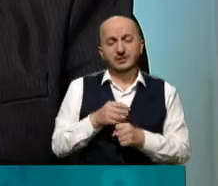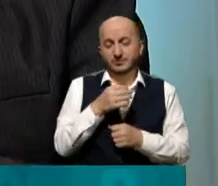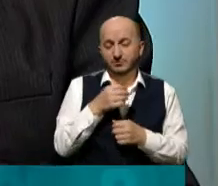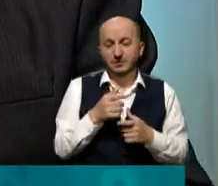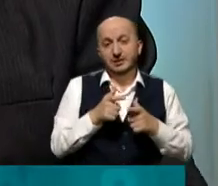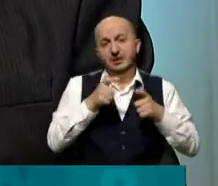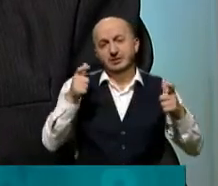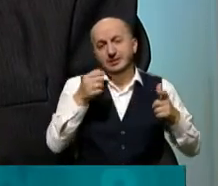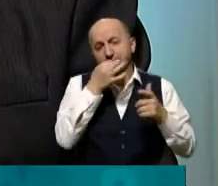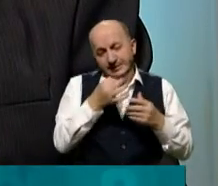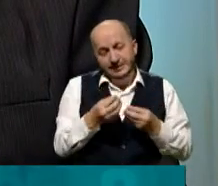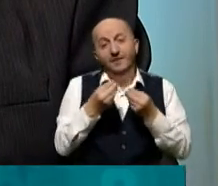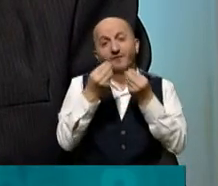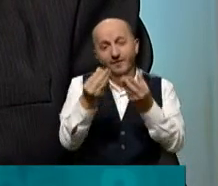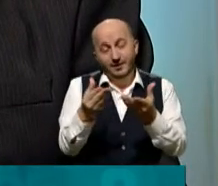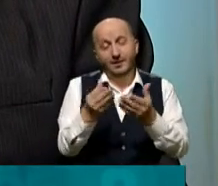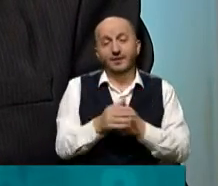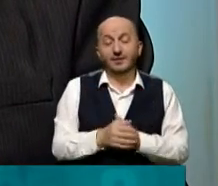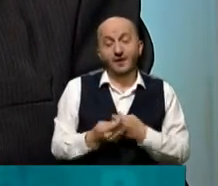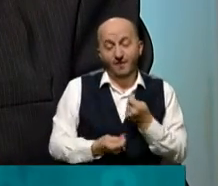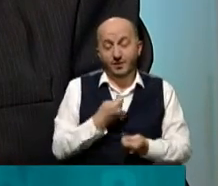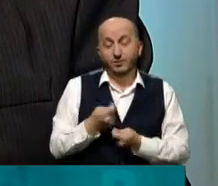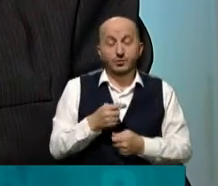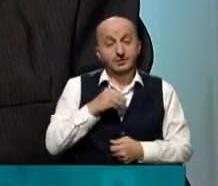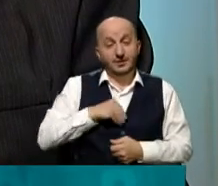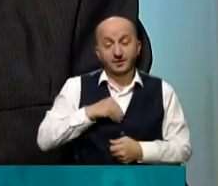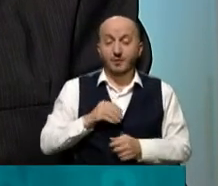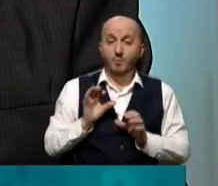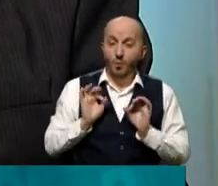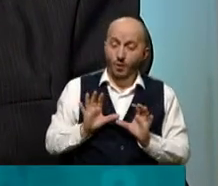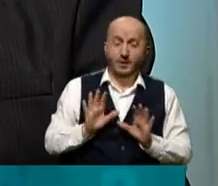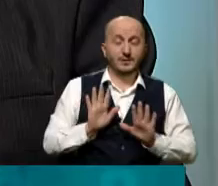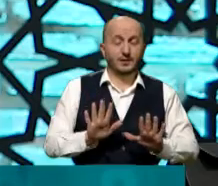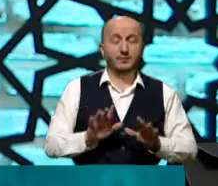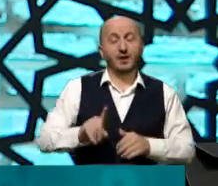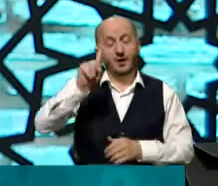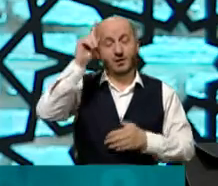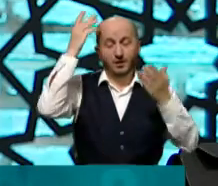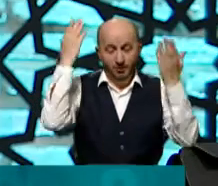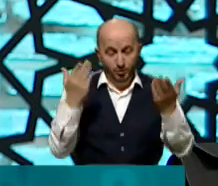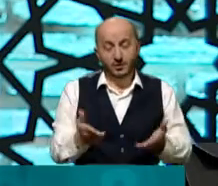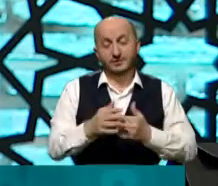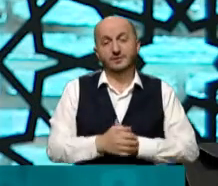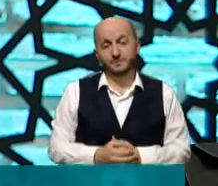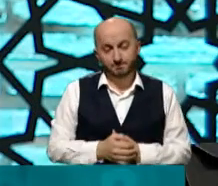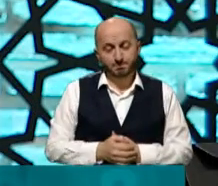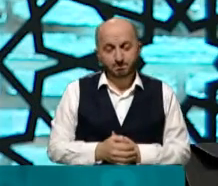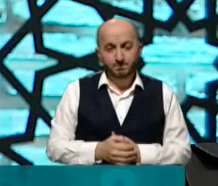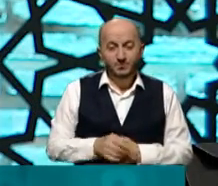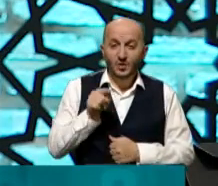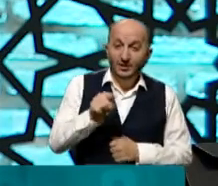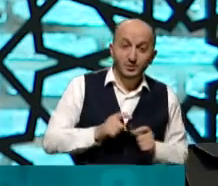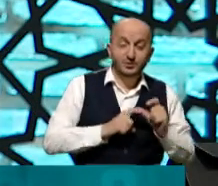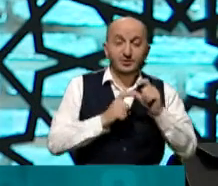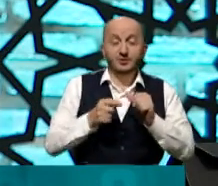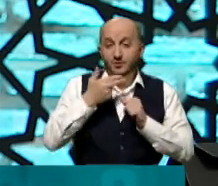vus'atla, toleransla davranılıyor. Zannederim burası da böyle bir yerde. Aynen, okul Allah bahçesi. Kabul Allah kabul etsin. Hocam şunu da sorayım.